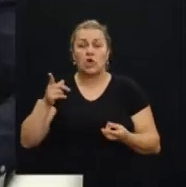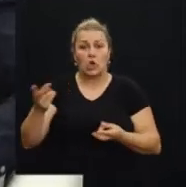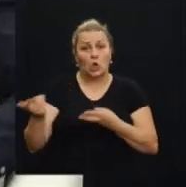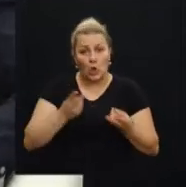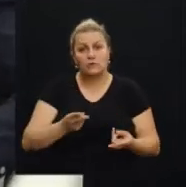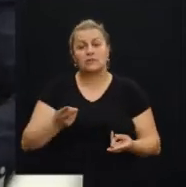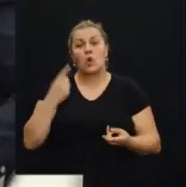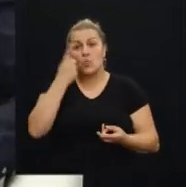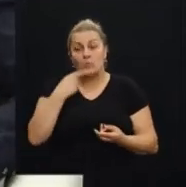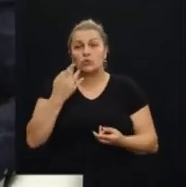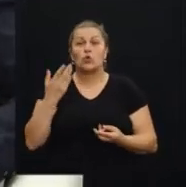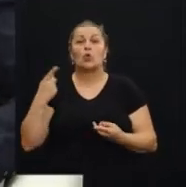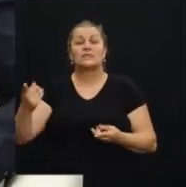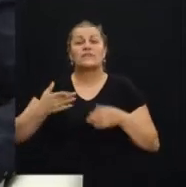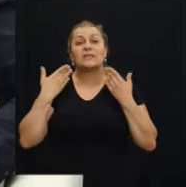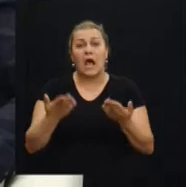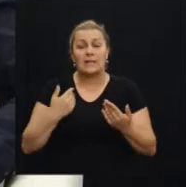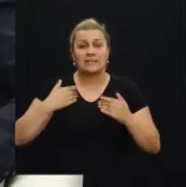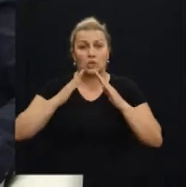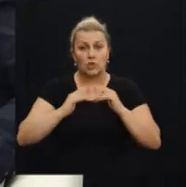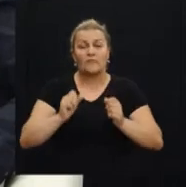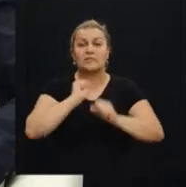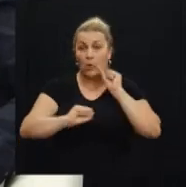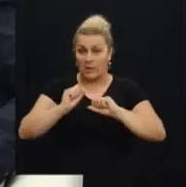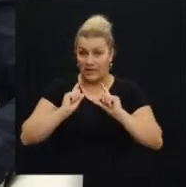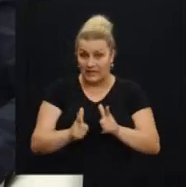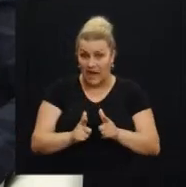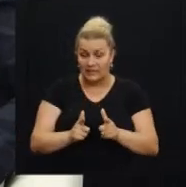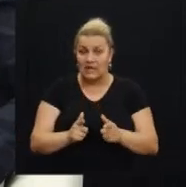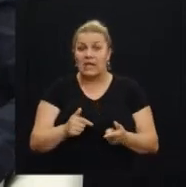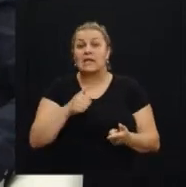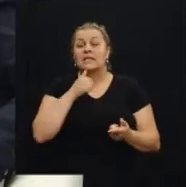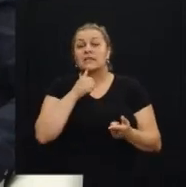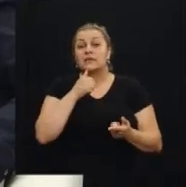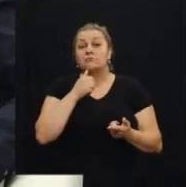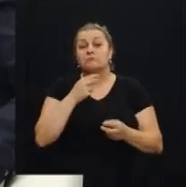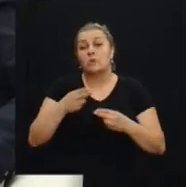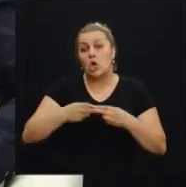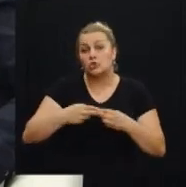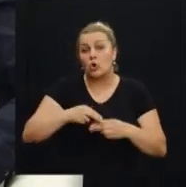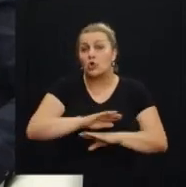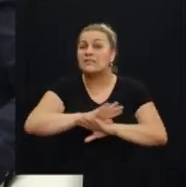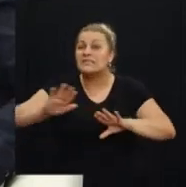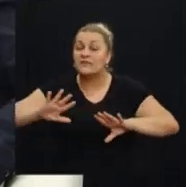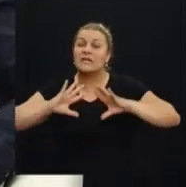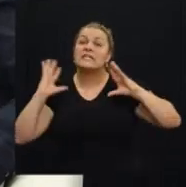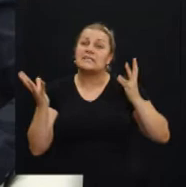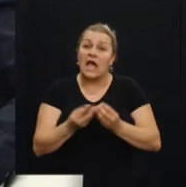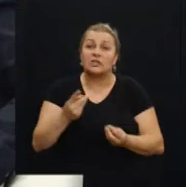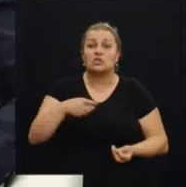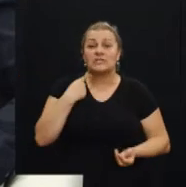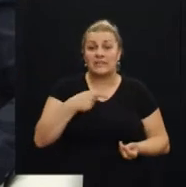naš domovinski obrambeni rat. I gotovo ste svi pa zajedničko